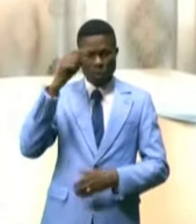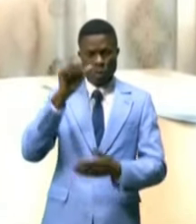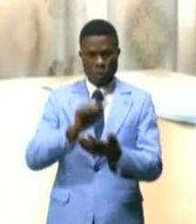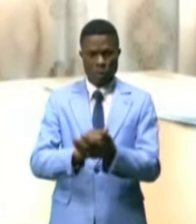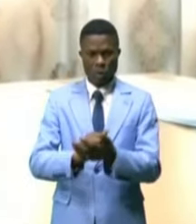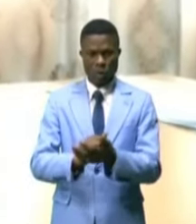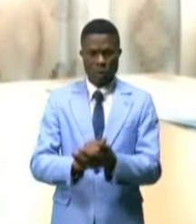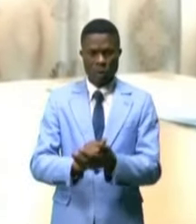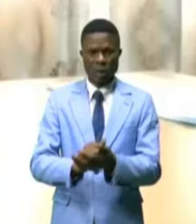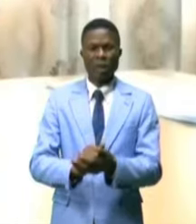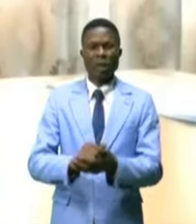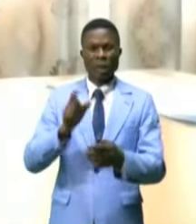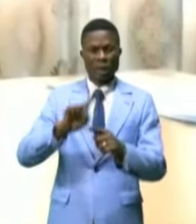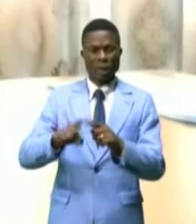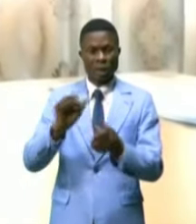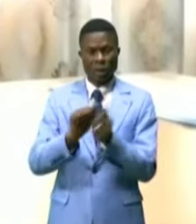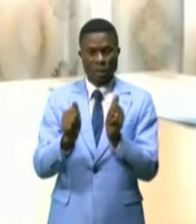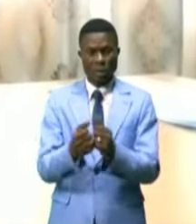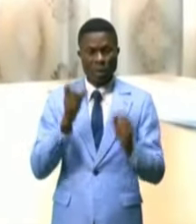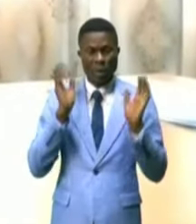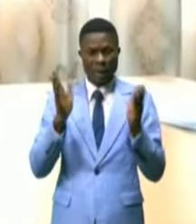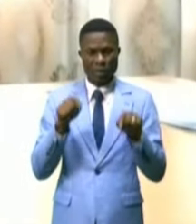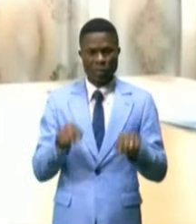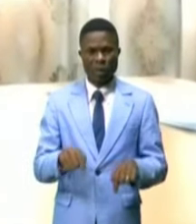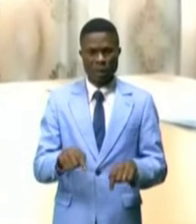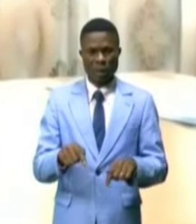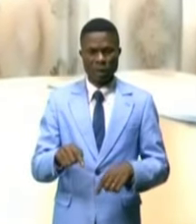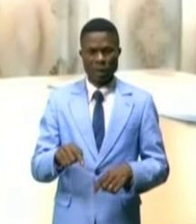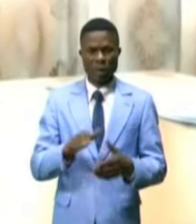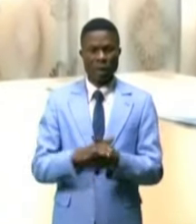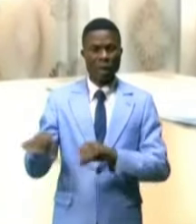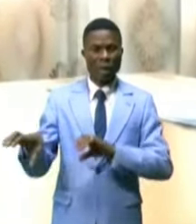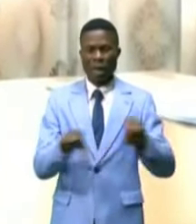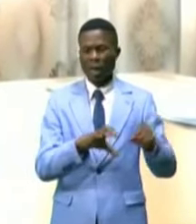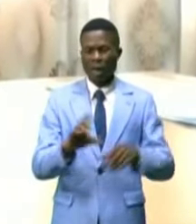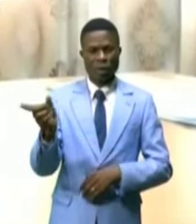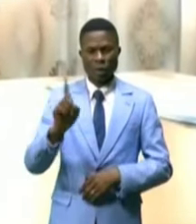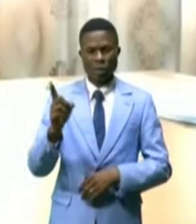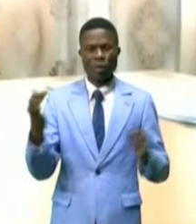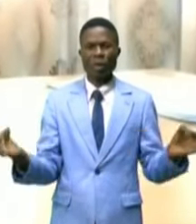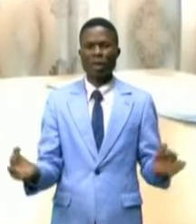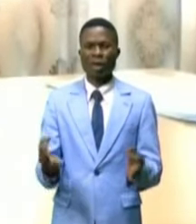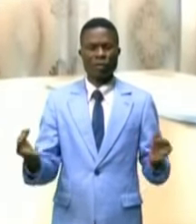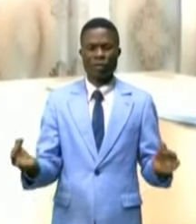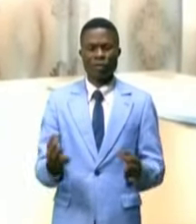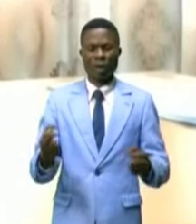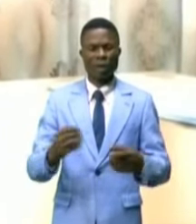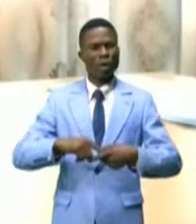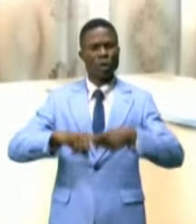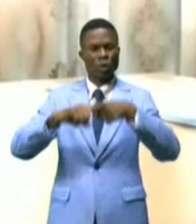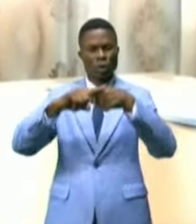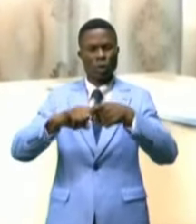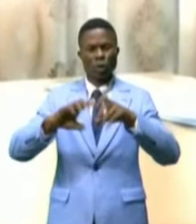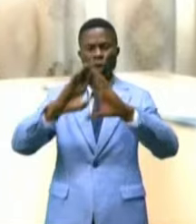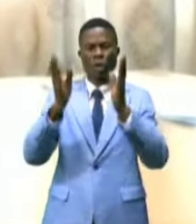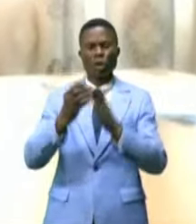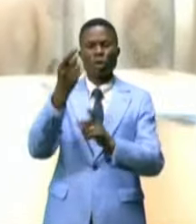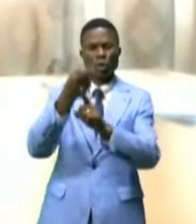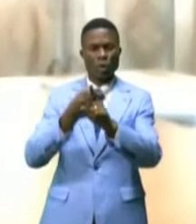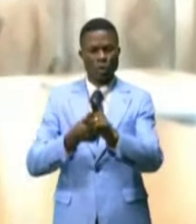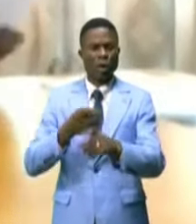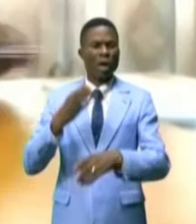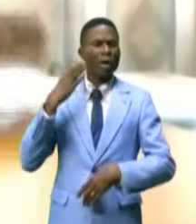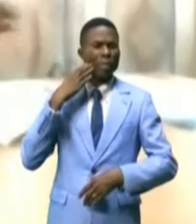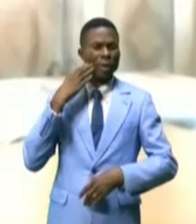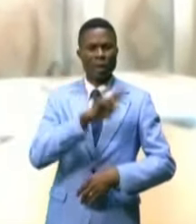la circonstance de l'air, il n'y aura pas d'activité festive tous les mois de